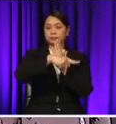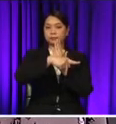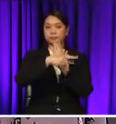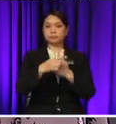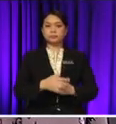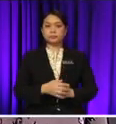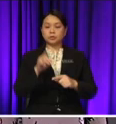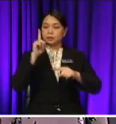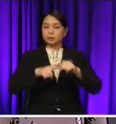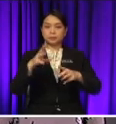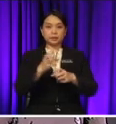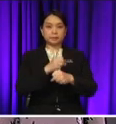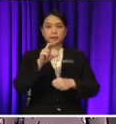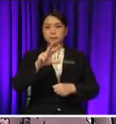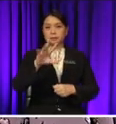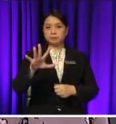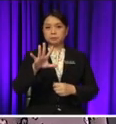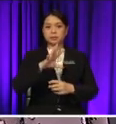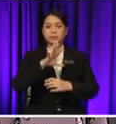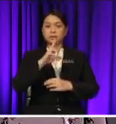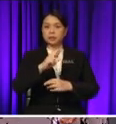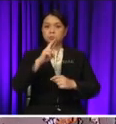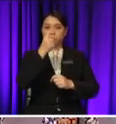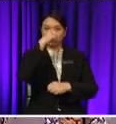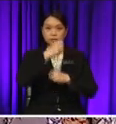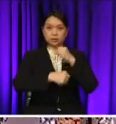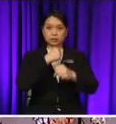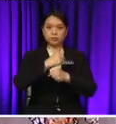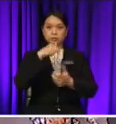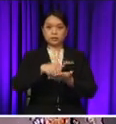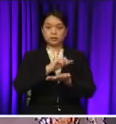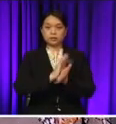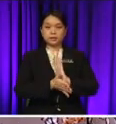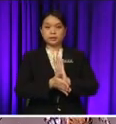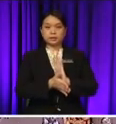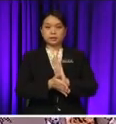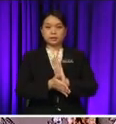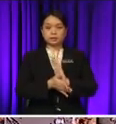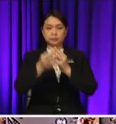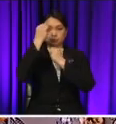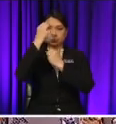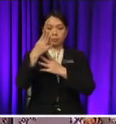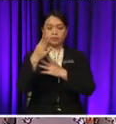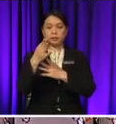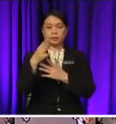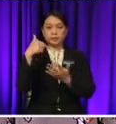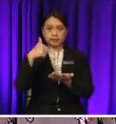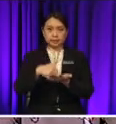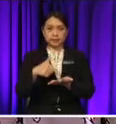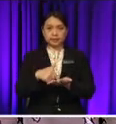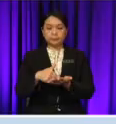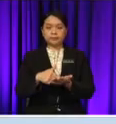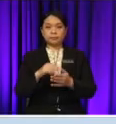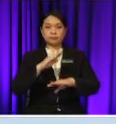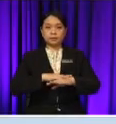35.000 penuh untuk tahun ini Oke seterusnya maklumat yang kedua ialah pada